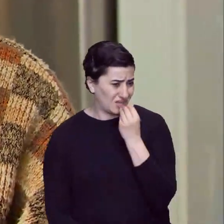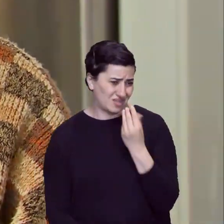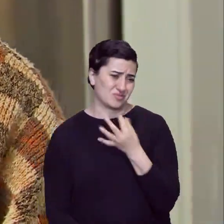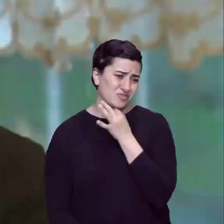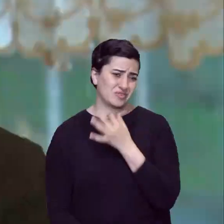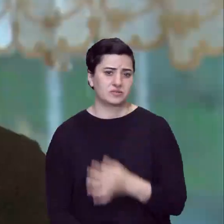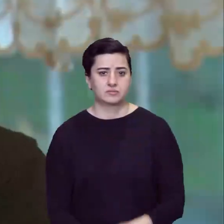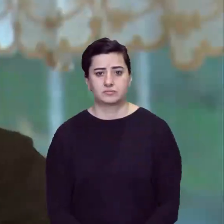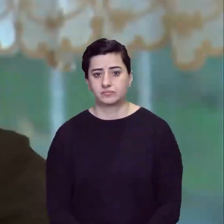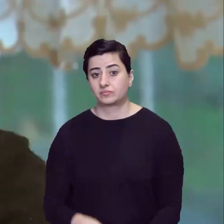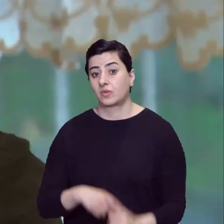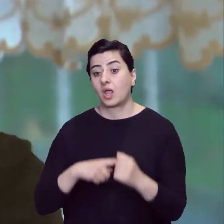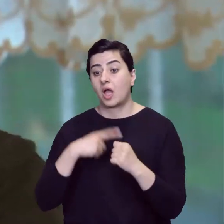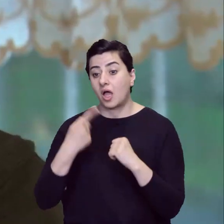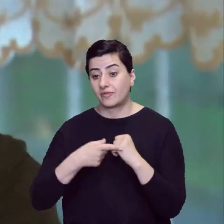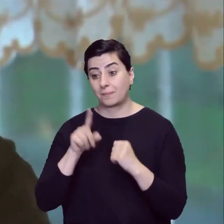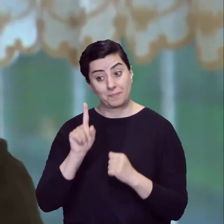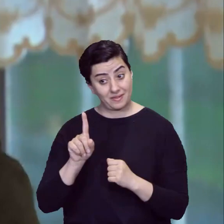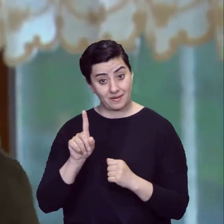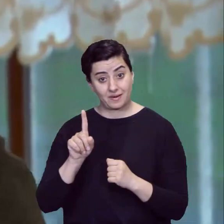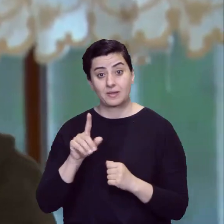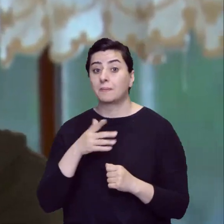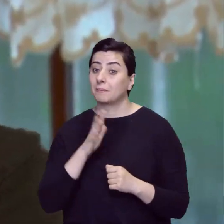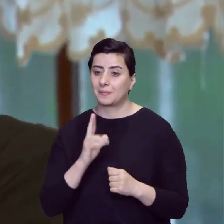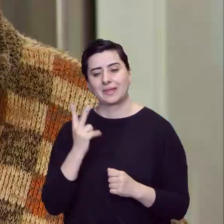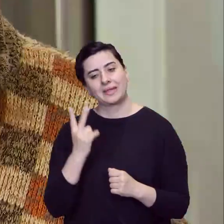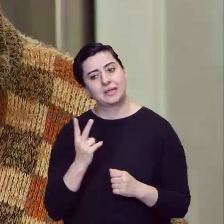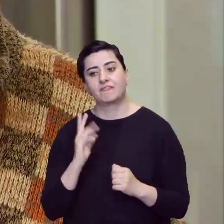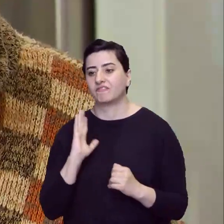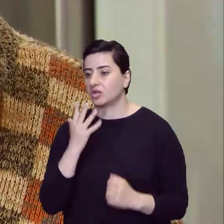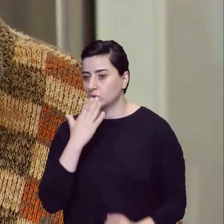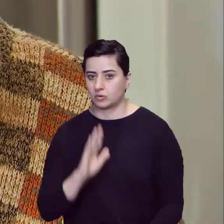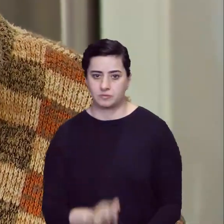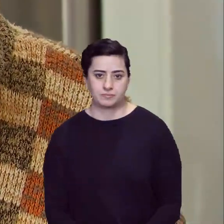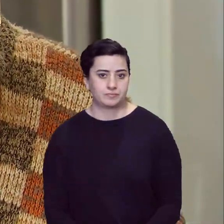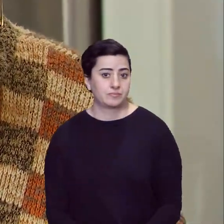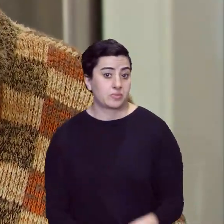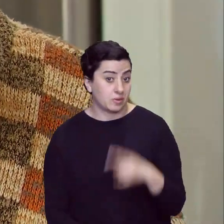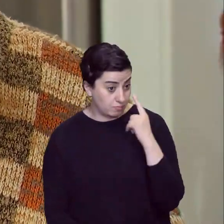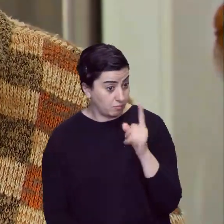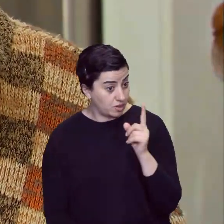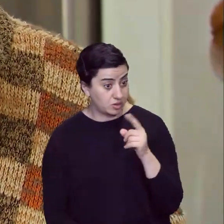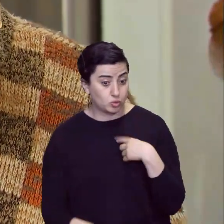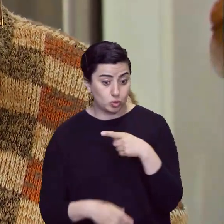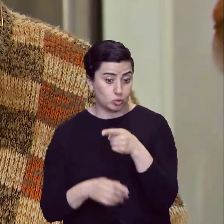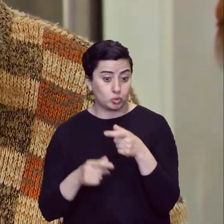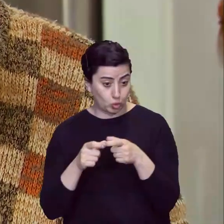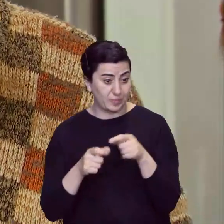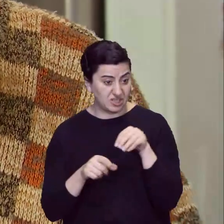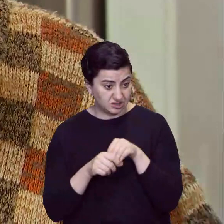tanecik daha ne olur be. Haftada bir, bilemedin iki. Hediye, bana bak, beni kurabiye